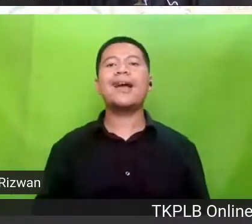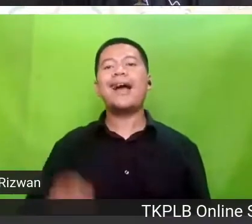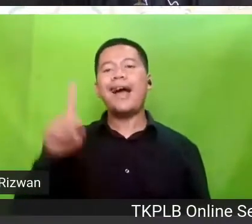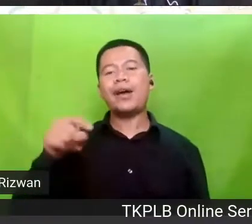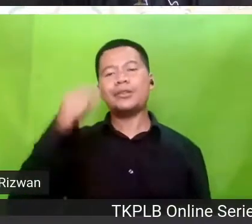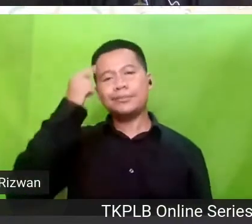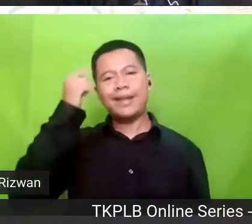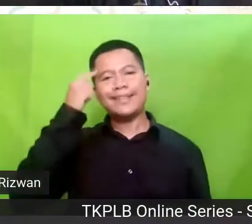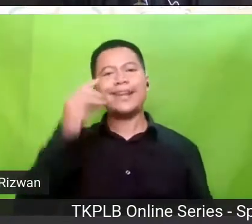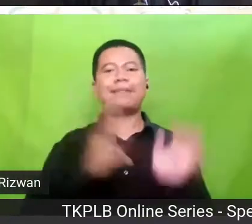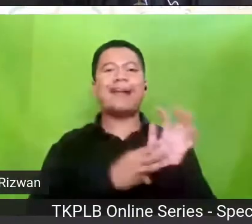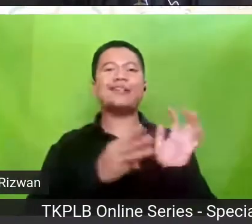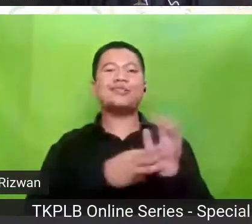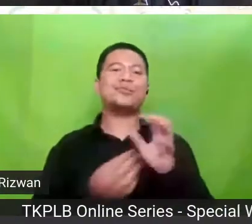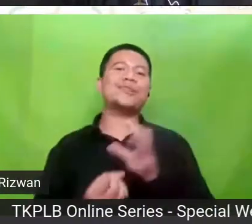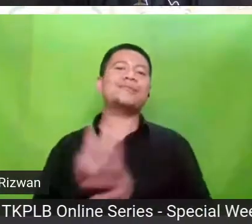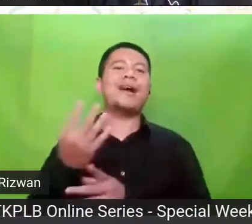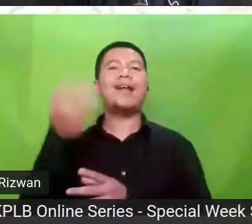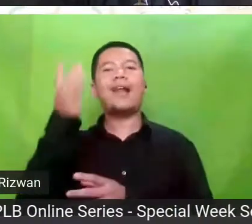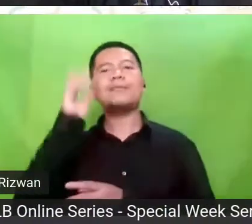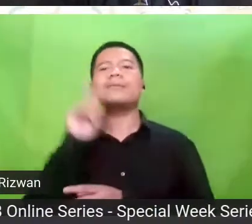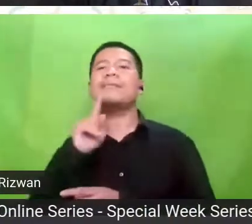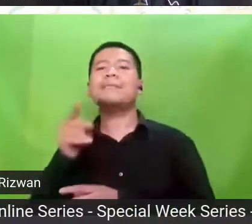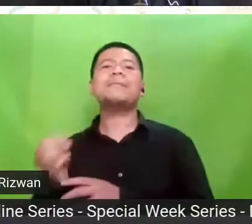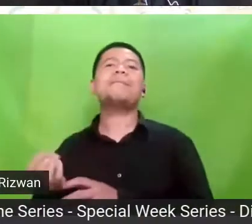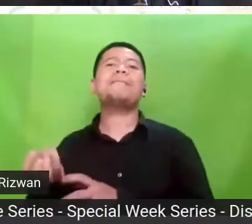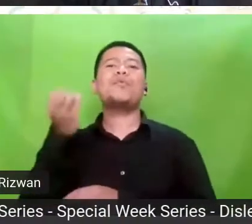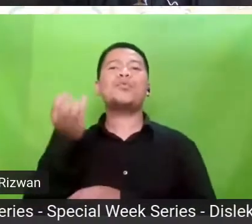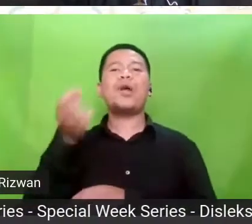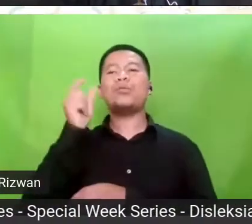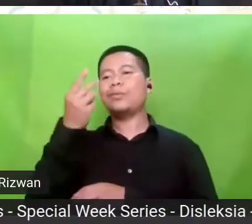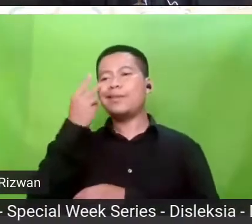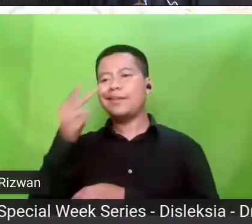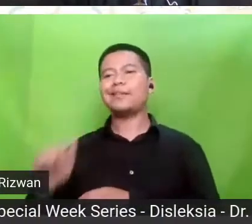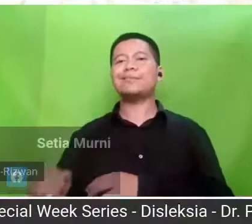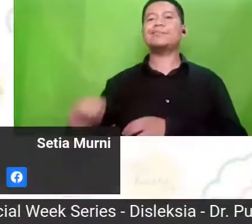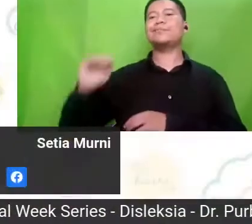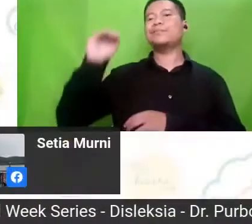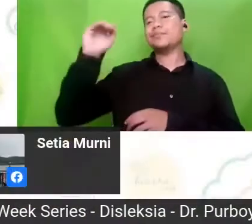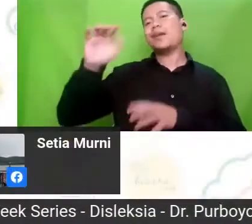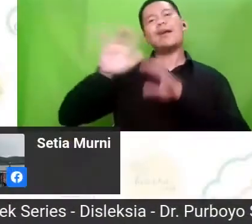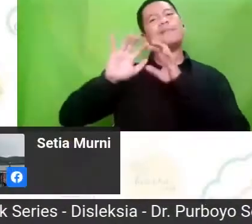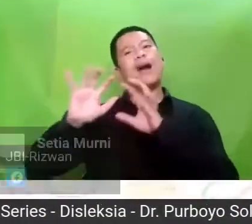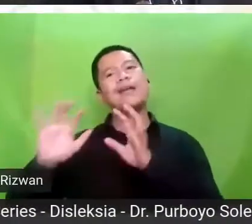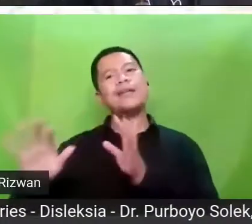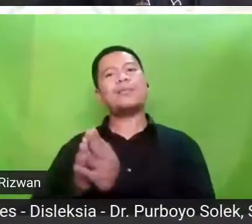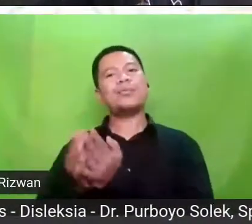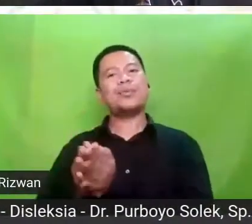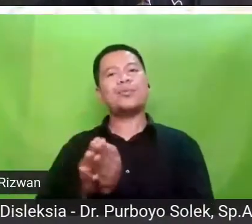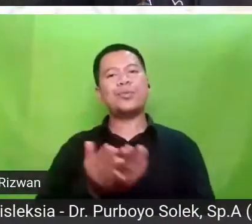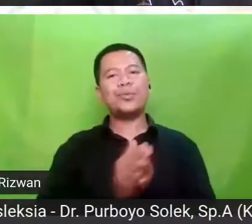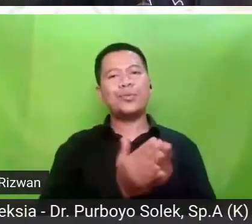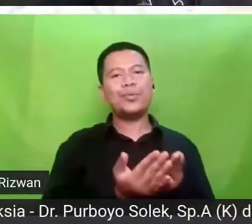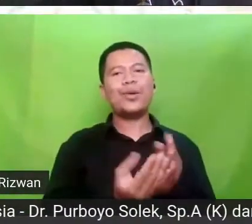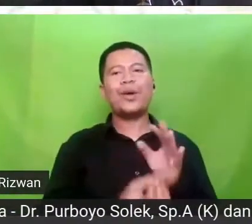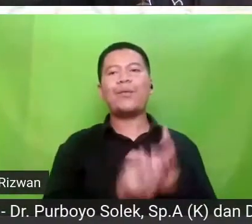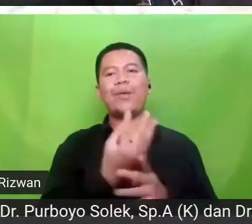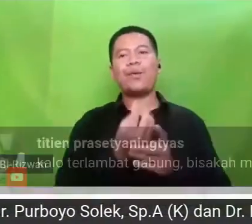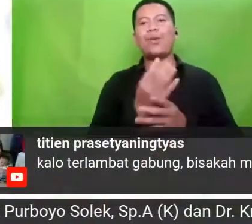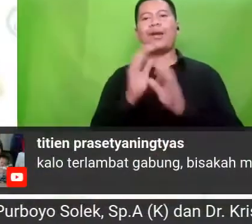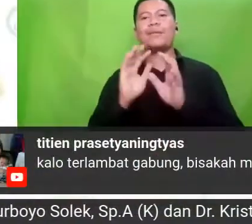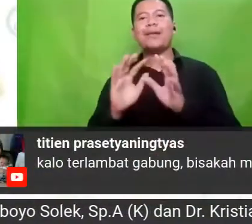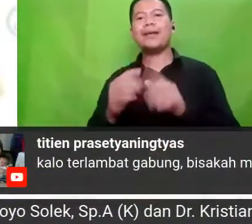karena itu mudah untuk melihat milestone perkembangan dan banyak sekali buku-buku yang kemudian dikeluarkan baik oleh